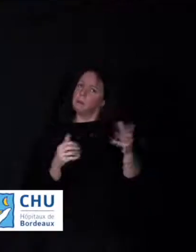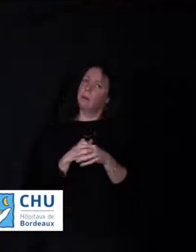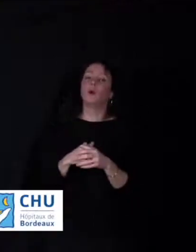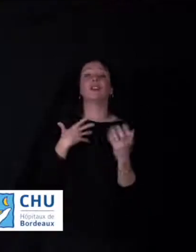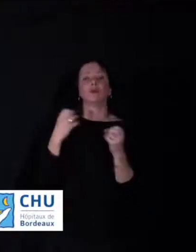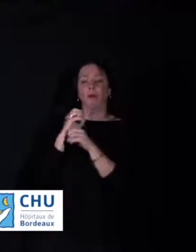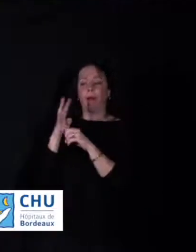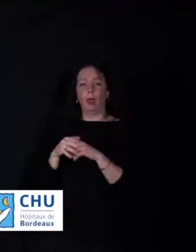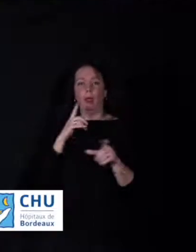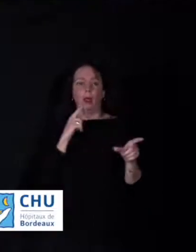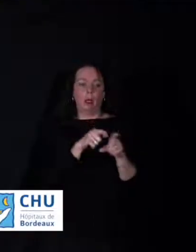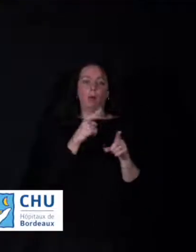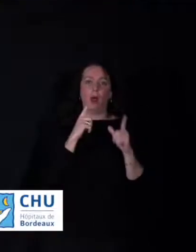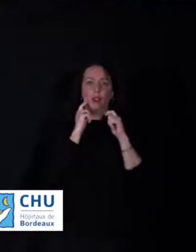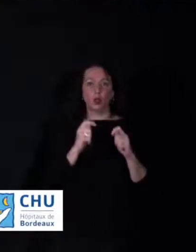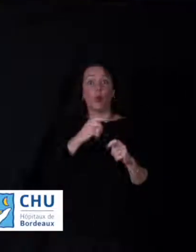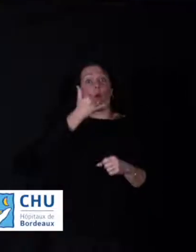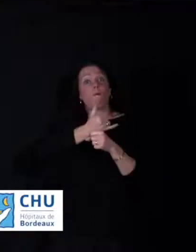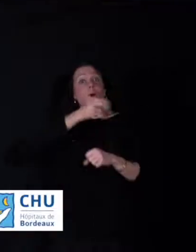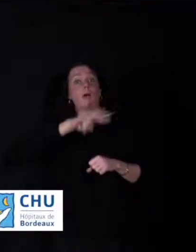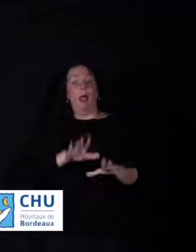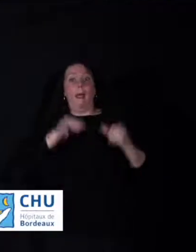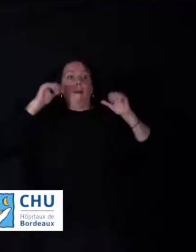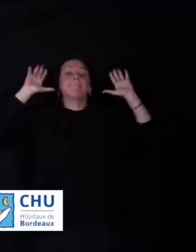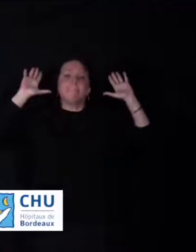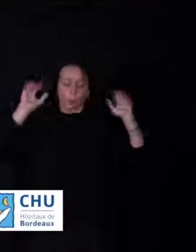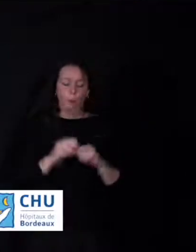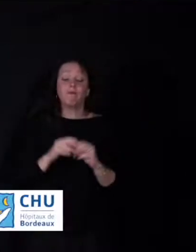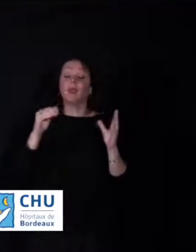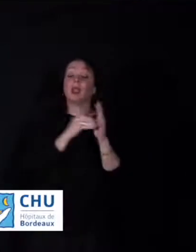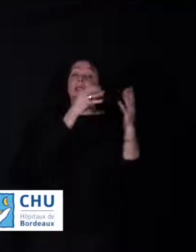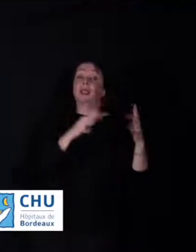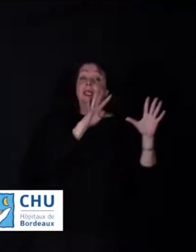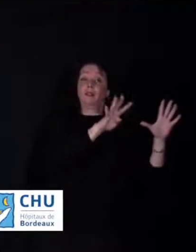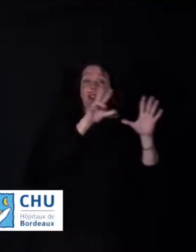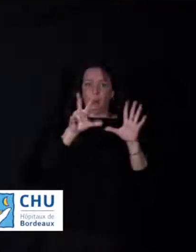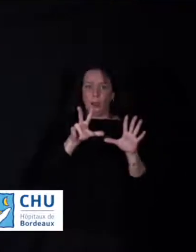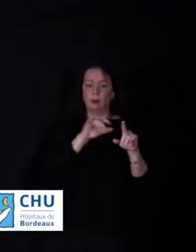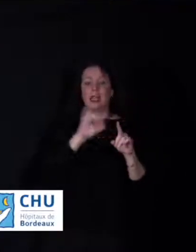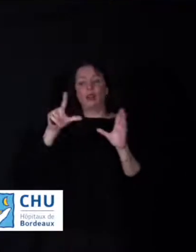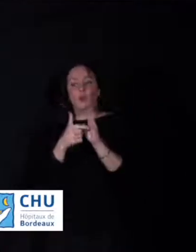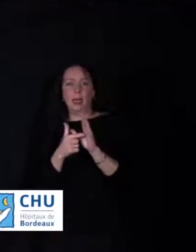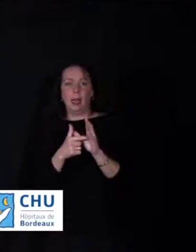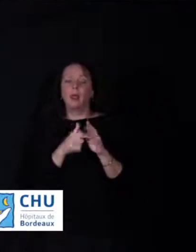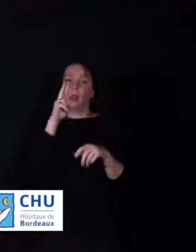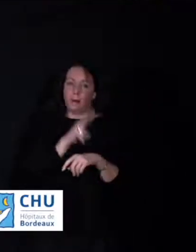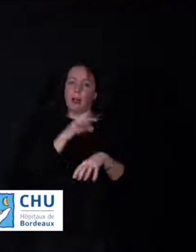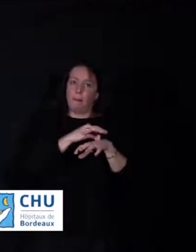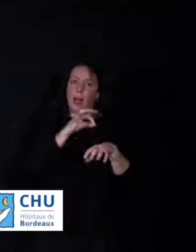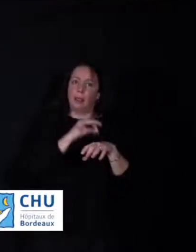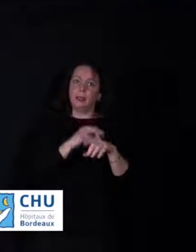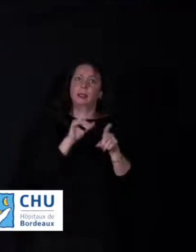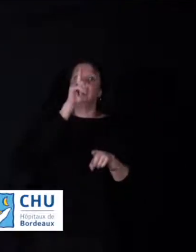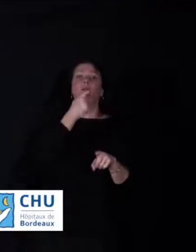Covid, rétractée. Et pendant ce temps-là, entre 1998 et la fin des années 2000, on a vu qu'il y a eu une flambée des cas de rougeole en